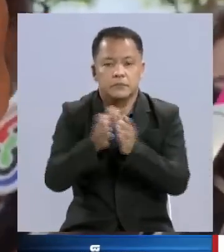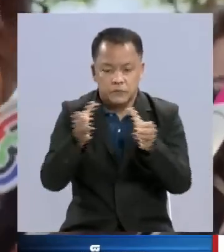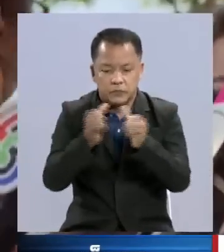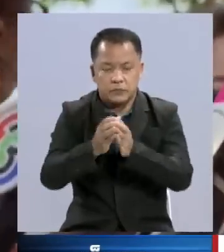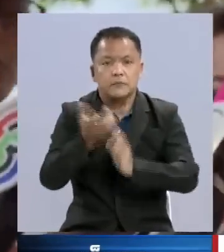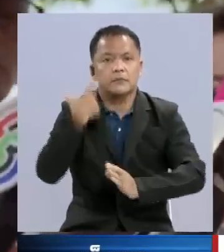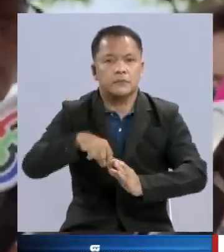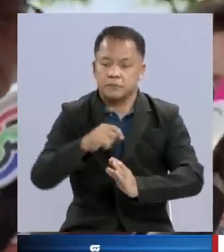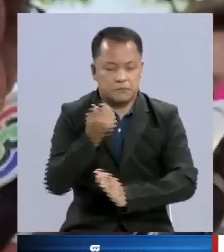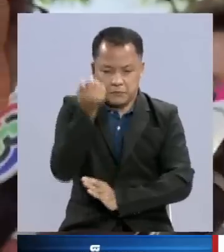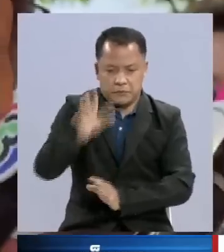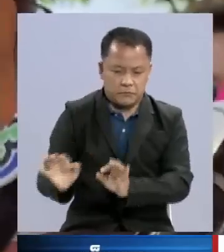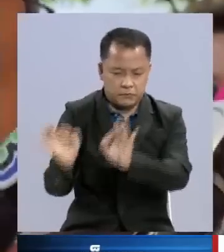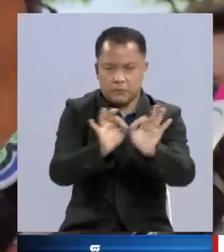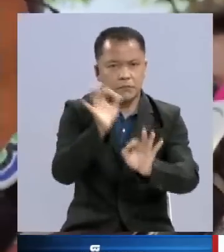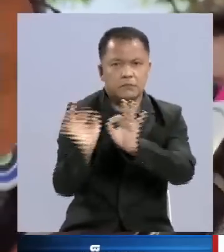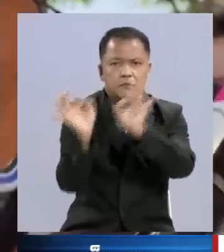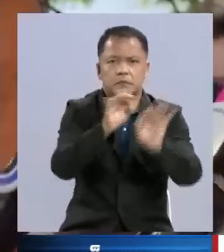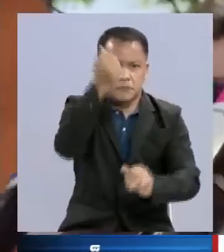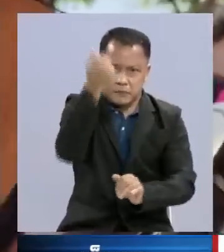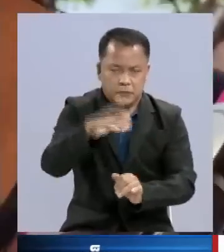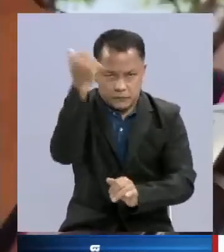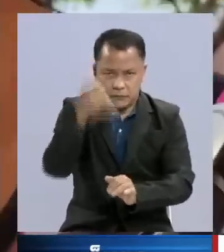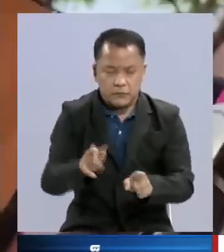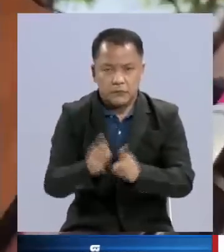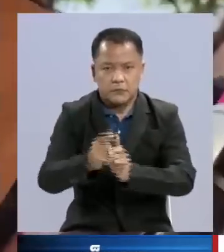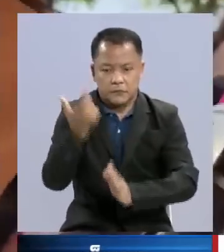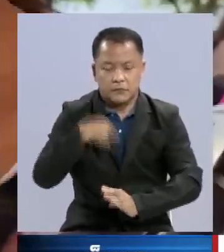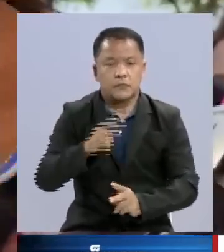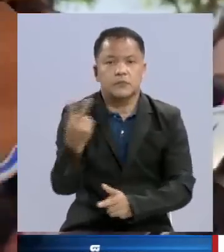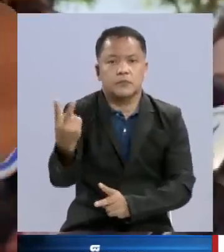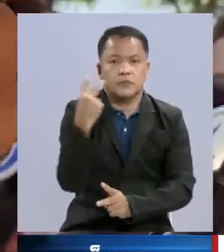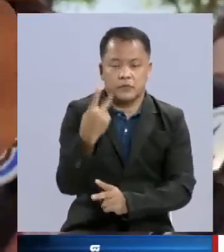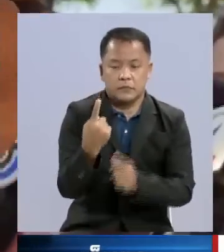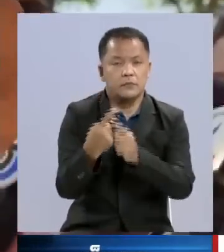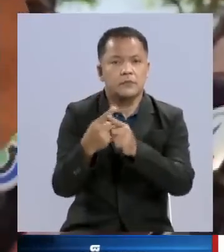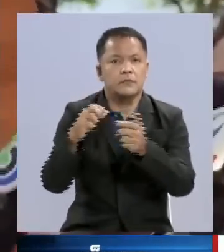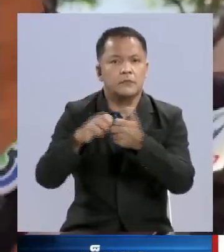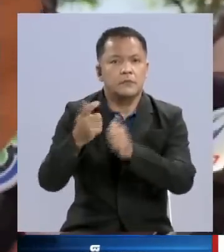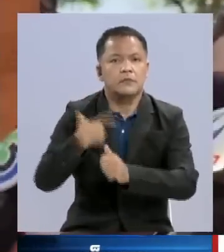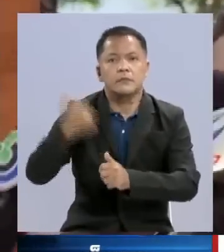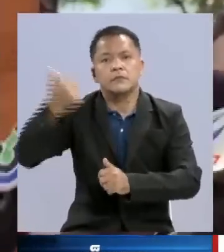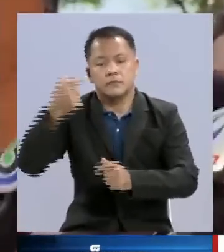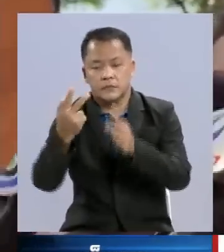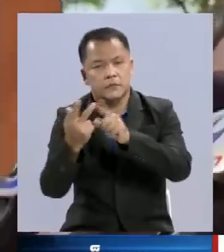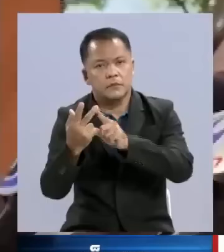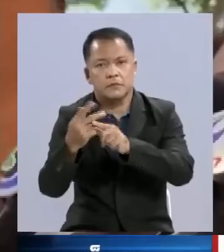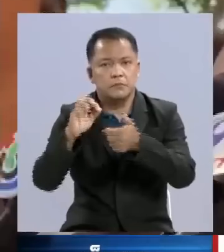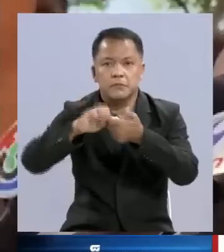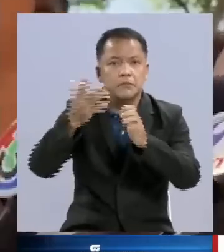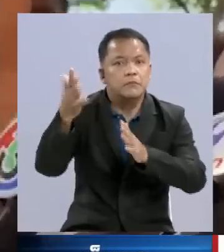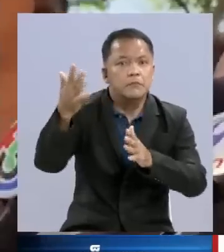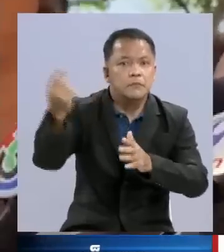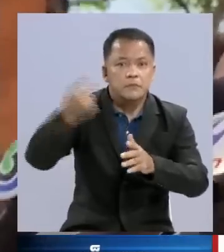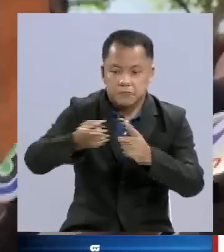ะผู้พิพากษาไม่อนุญาตให้เลื่อนนะครับแล้วก็มองว่าทนาย2คนเนี่ยคนนึงก็คือติดความที่ศาลอื่นกับอีกคนนึงเนี่ยไม่ติดคดีอะ